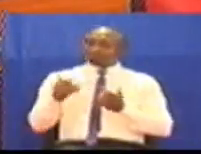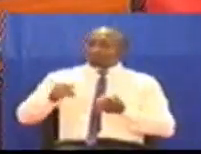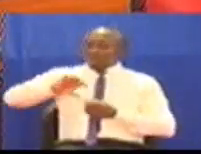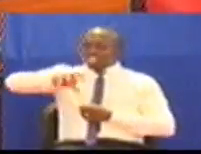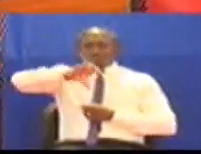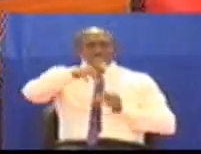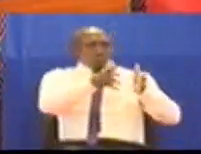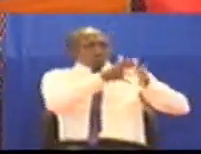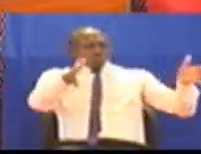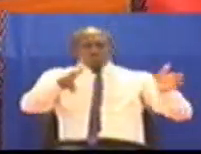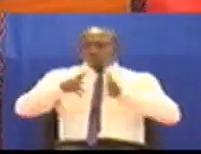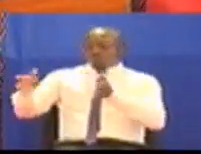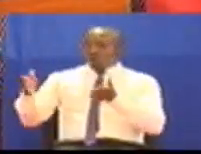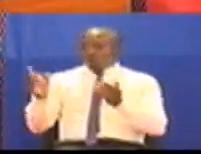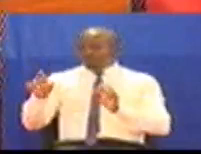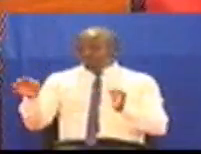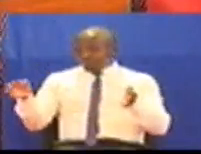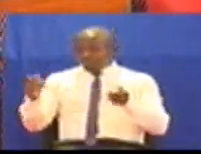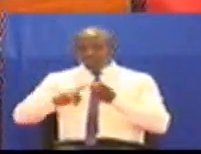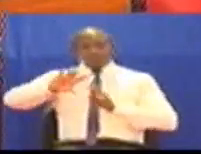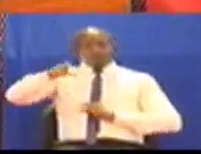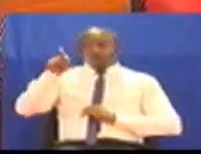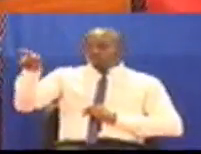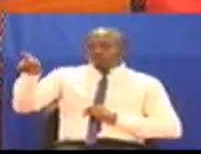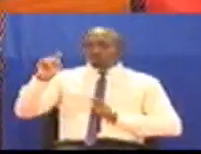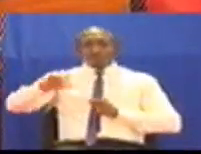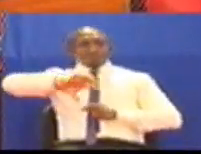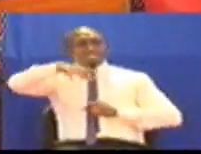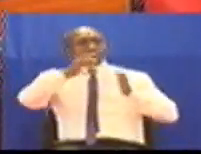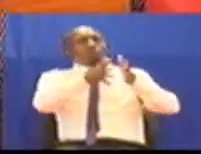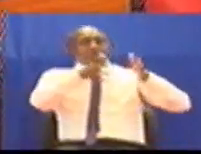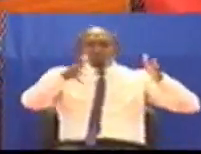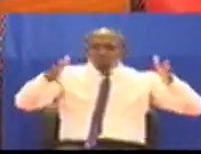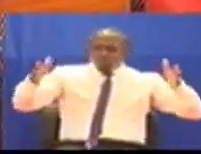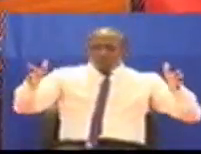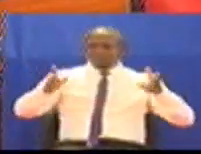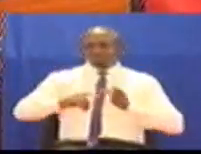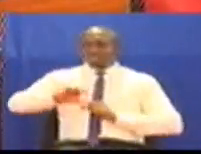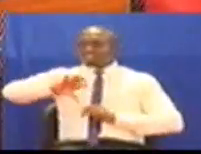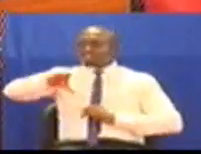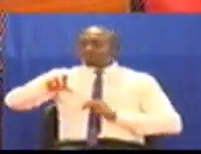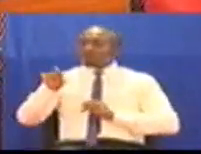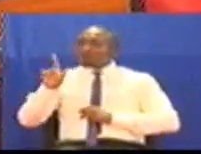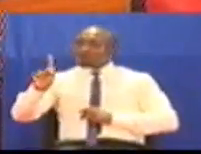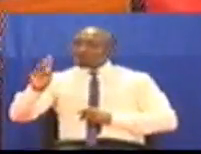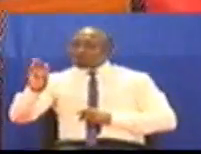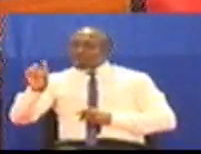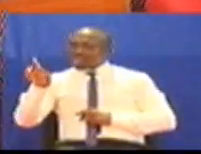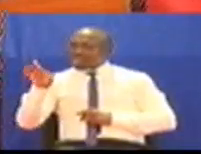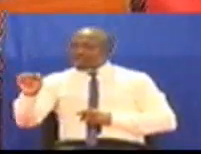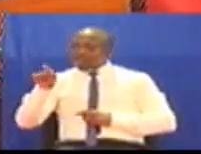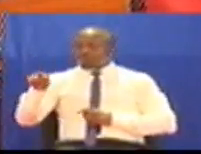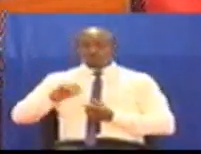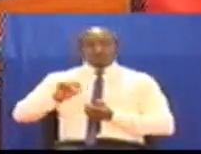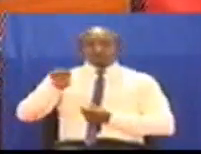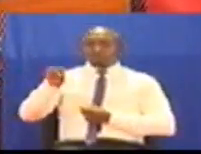ukubwa wa majimbo. Mheshimiwa Naibu Spika, mkoa wa Rukwa umebarikiwa sana kuwa na majimbo makubwa. Jimbo la Kwela maarufu kama Sumbawanga